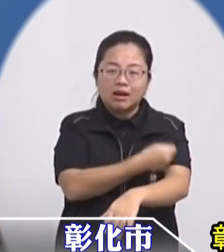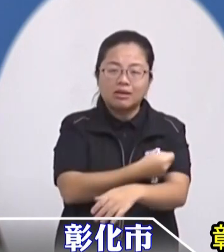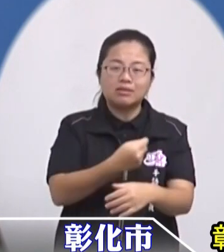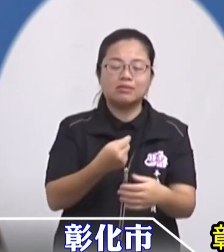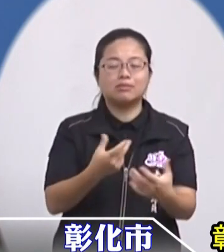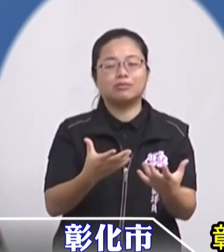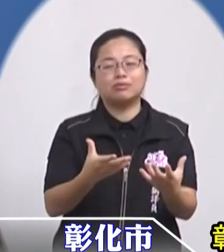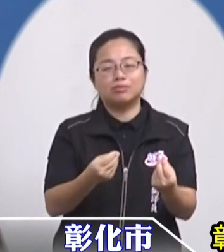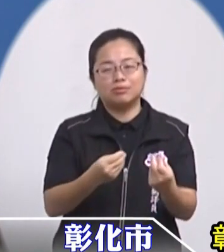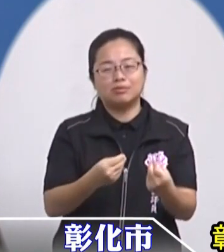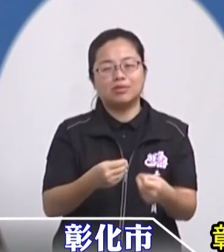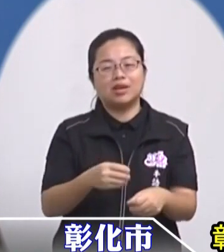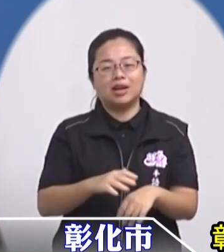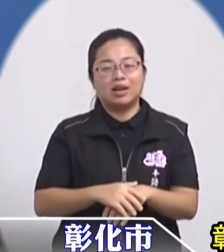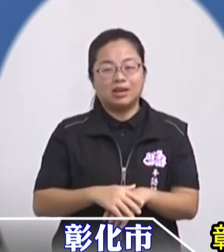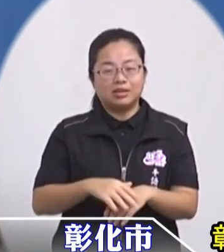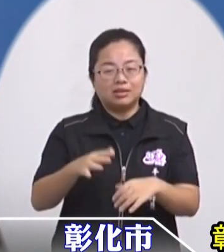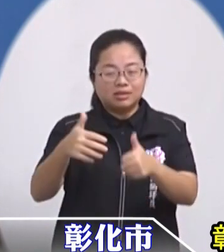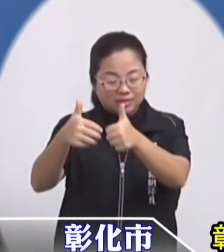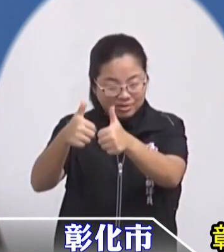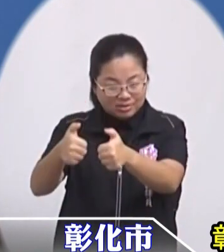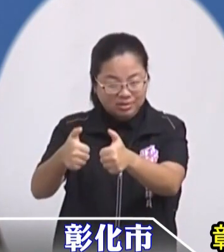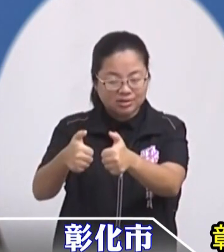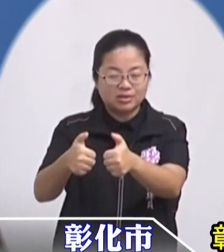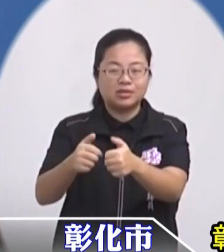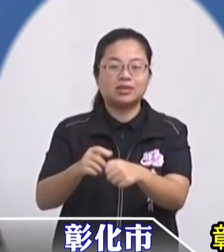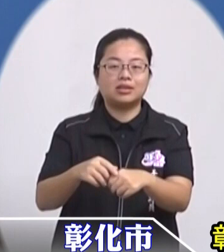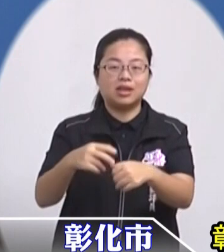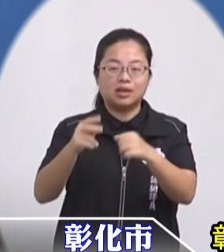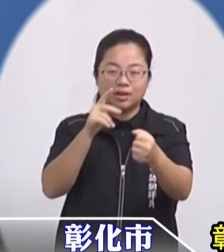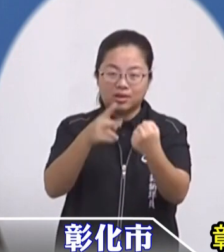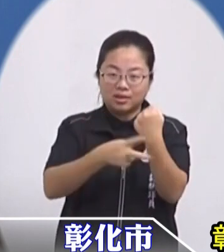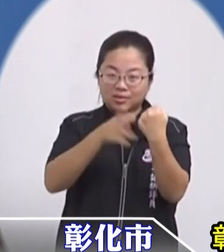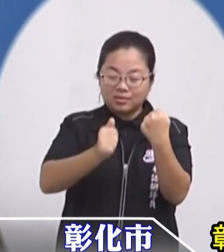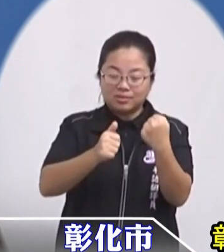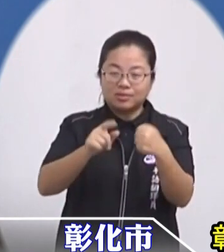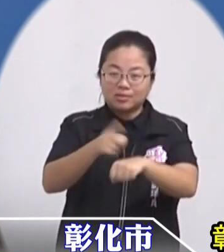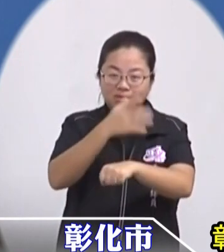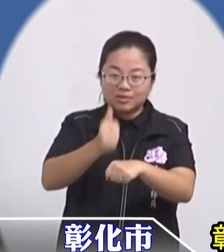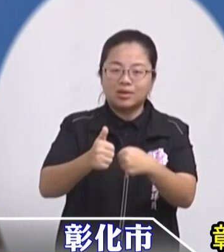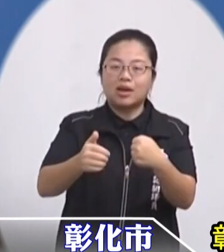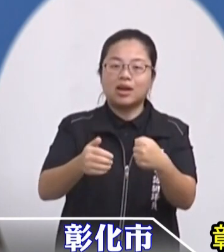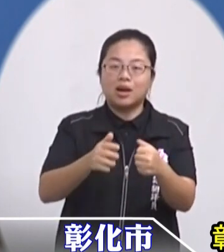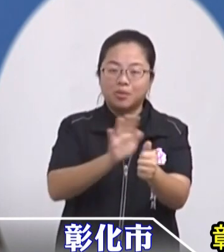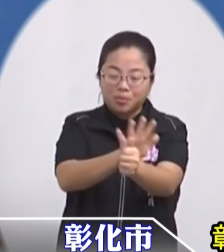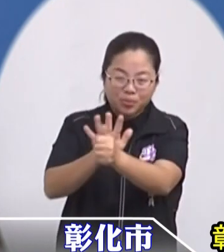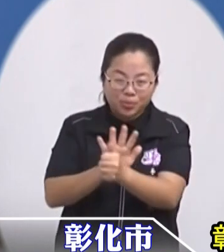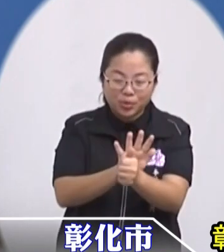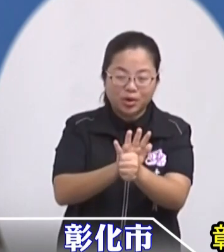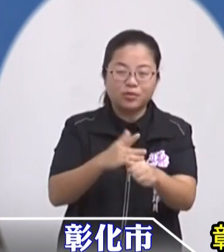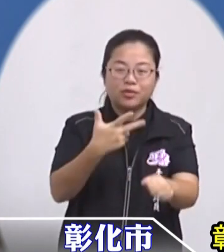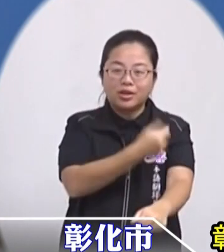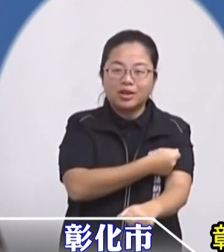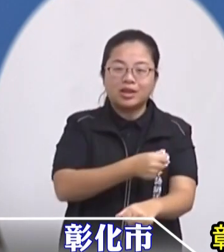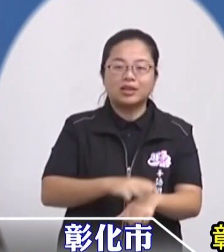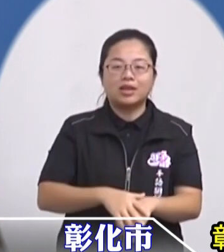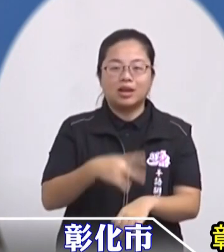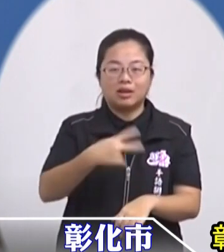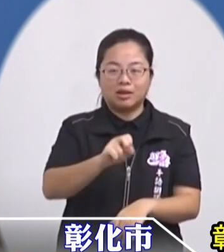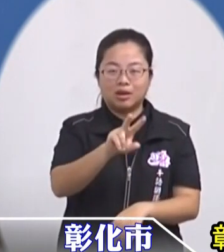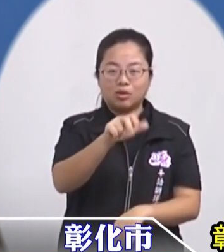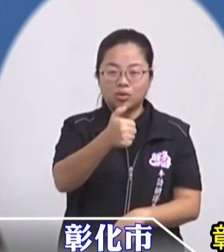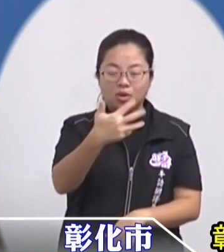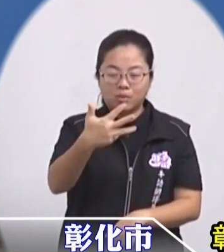啊，所以要感谢跩传理长哈来给你到饲啊，有诶呢哦，管政府嘛甲大家替大家搁找到258个据